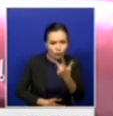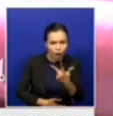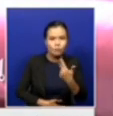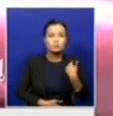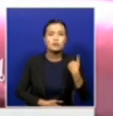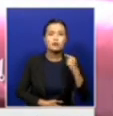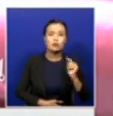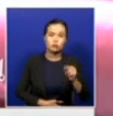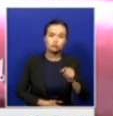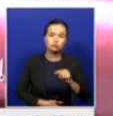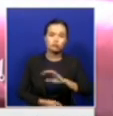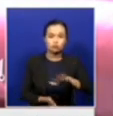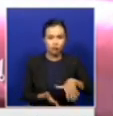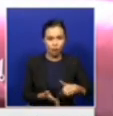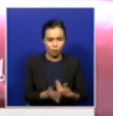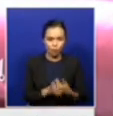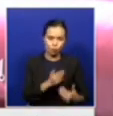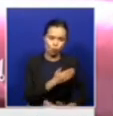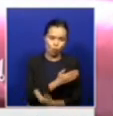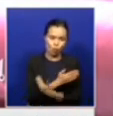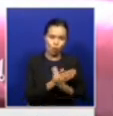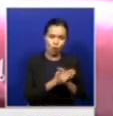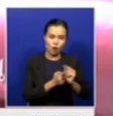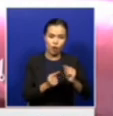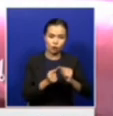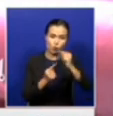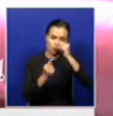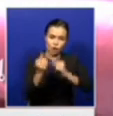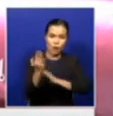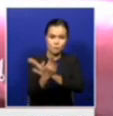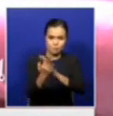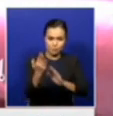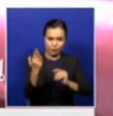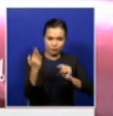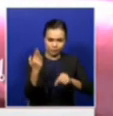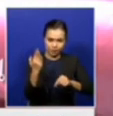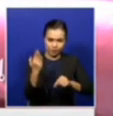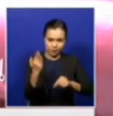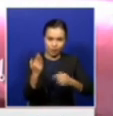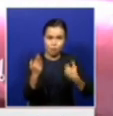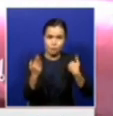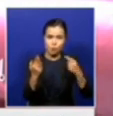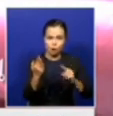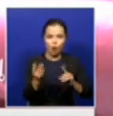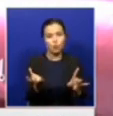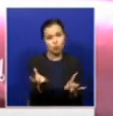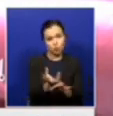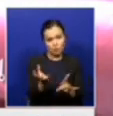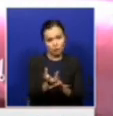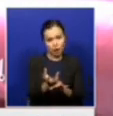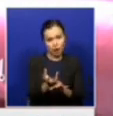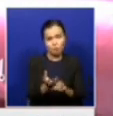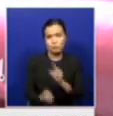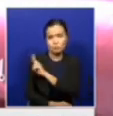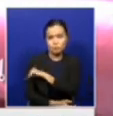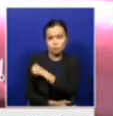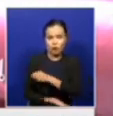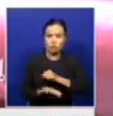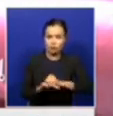แหละครับก็ล้วนแล้วแต่จะเป็นโอกาสในประเทศของเราประเทศไทยที่มีคุณภาพของการสาธารณสุข